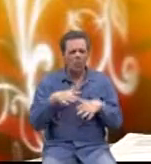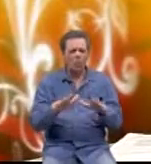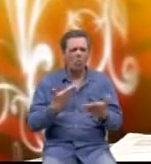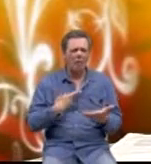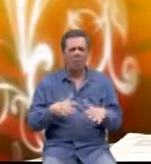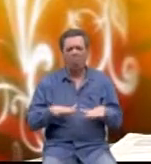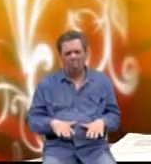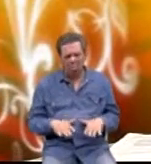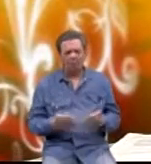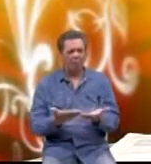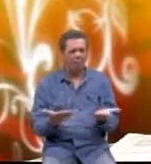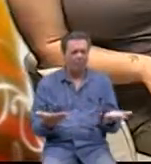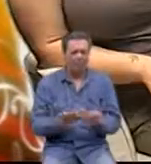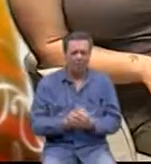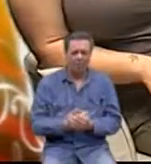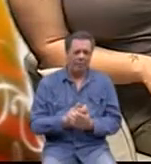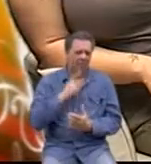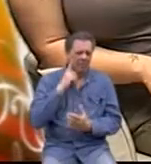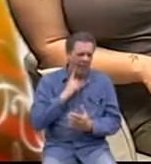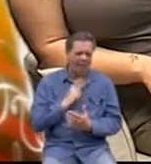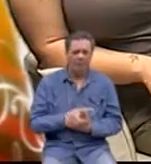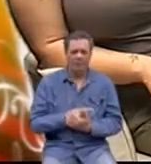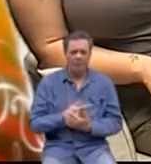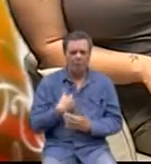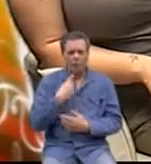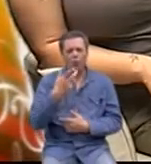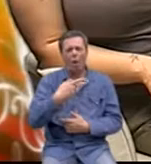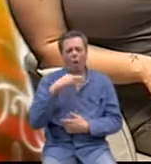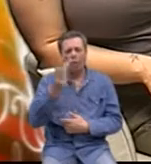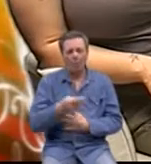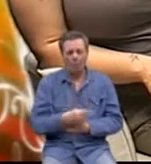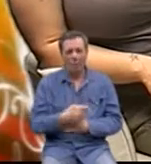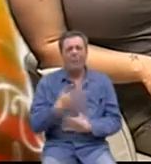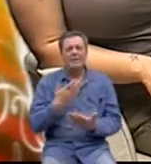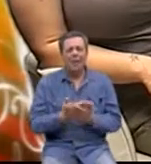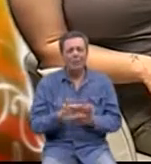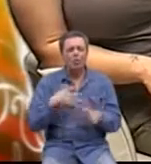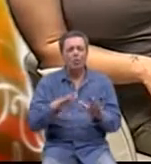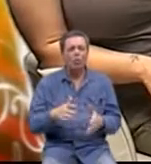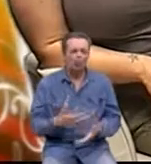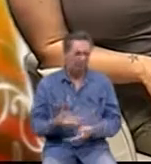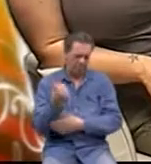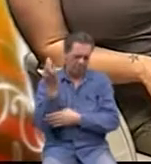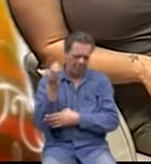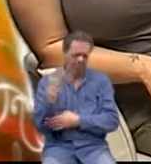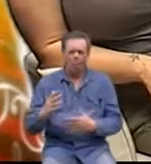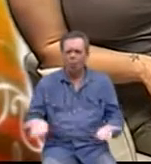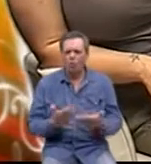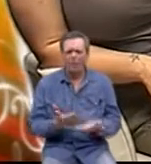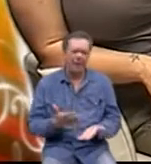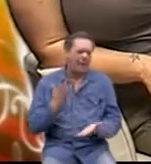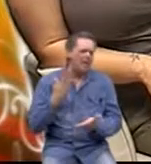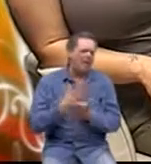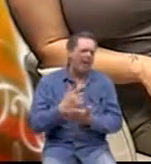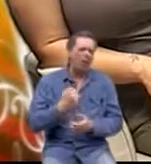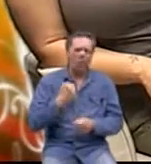introvertni? Ja ću reći onaj odgovor koji se vama ne sviđa. Ajde. Jer su užurbani. Jer imaju svoje, svako ide prvo za